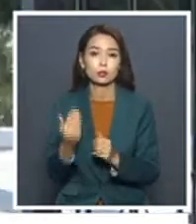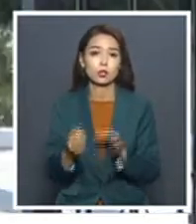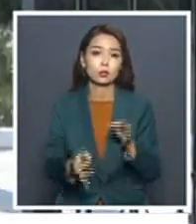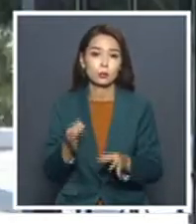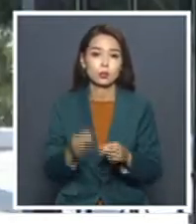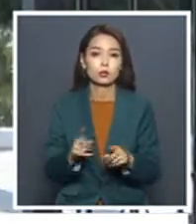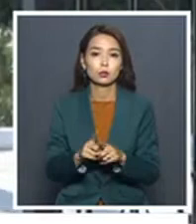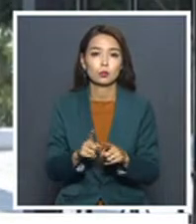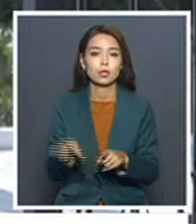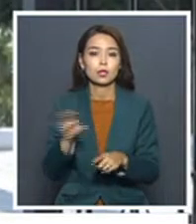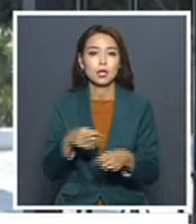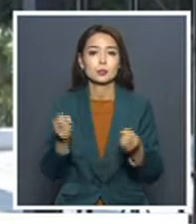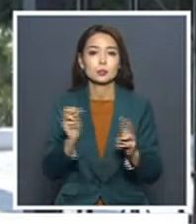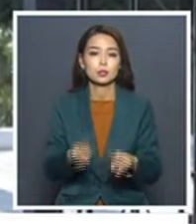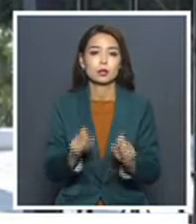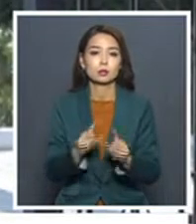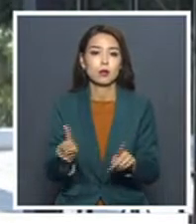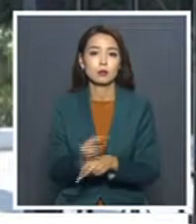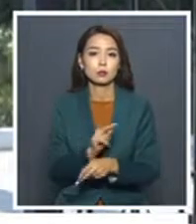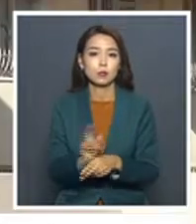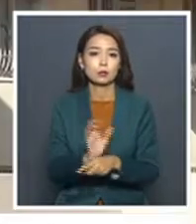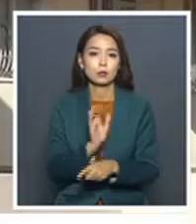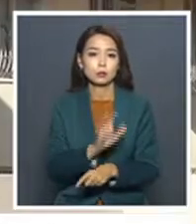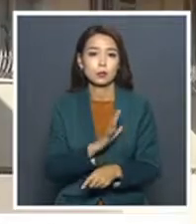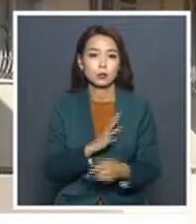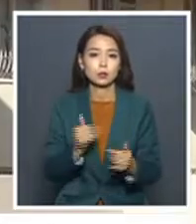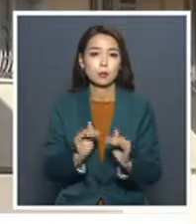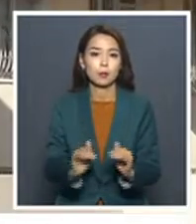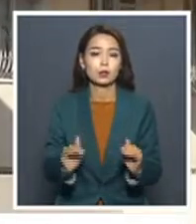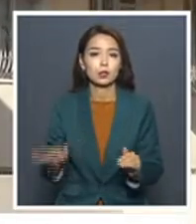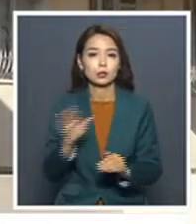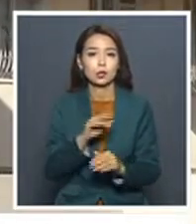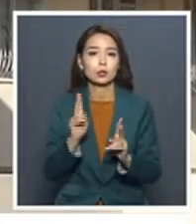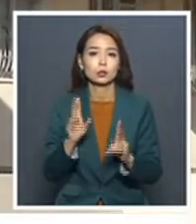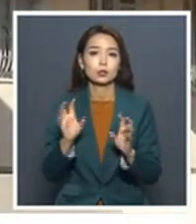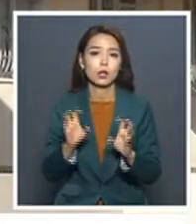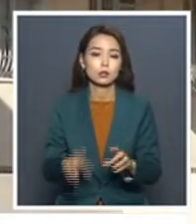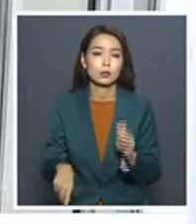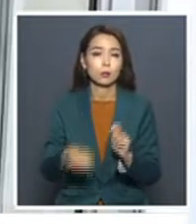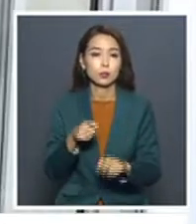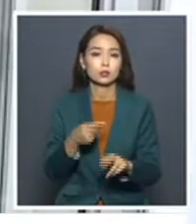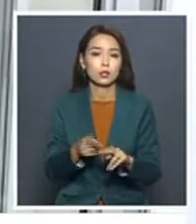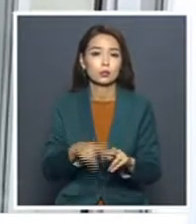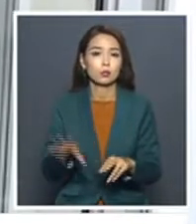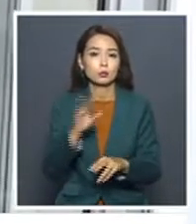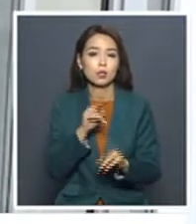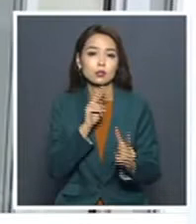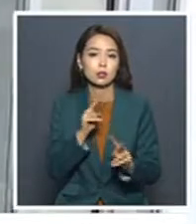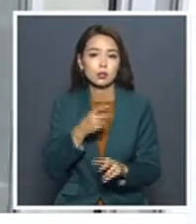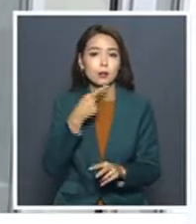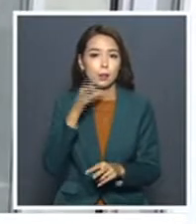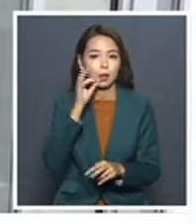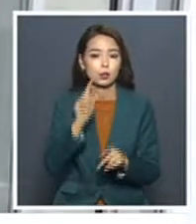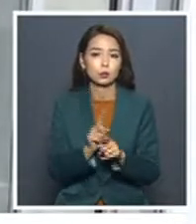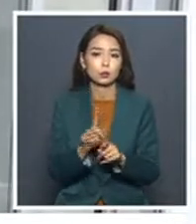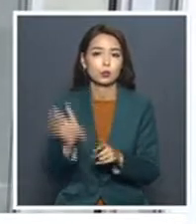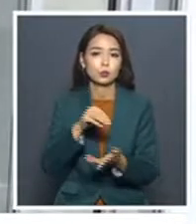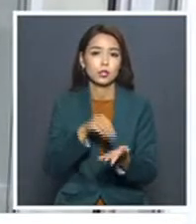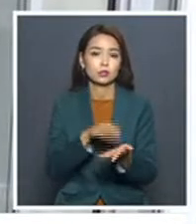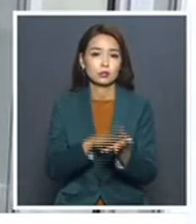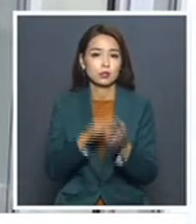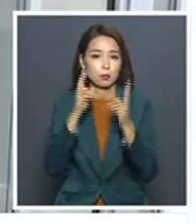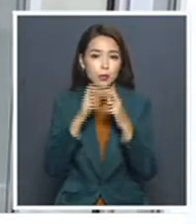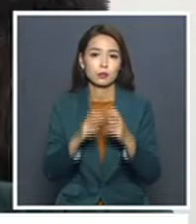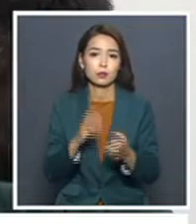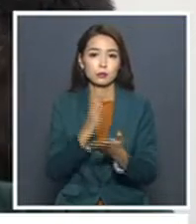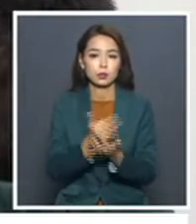мамандандырылған мектеп-интернатқа жіберілді. Балалар арасында заң бұзушылықтарды болдырмау мақсатында полицейлер рейдтік тексерулер жүргізіп жатыр. Бір